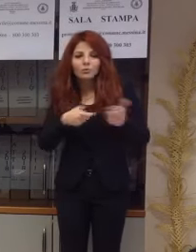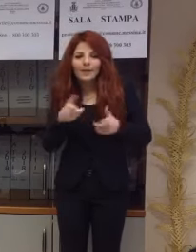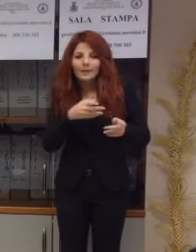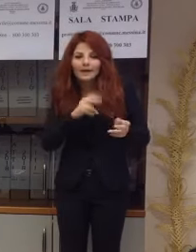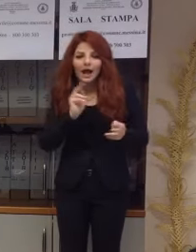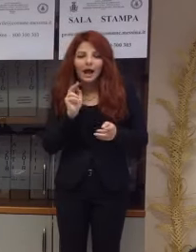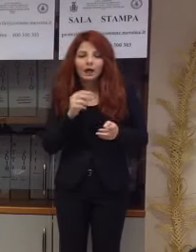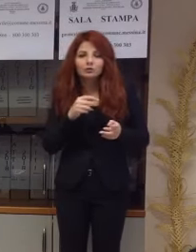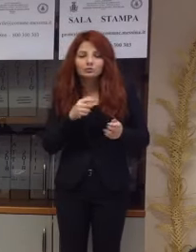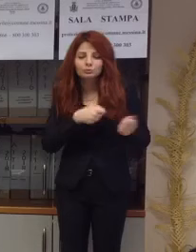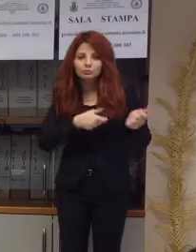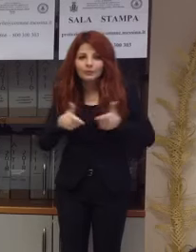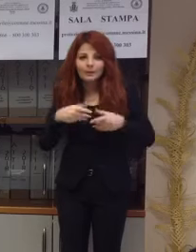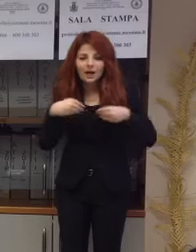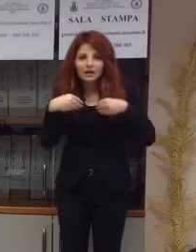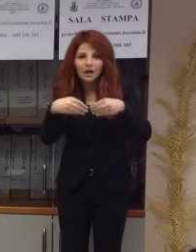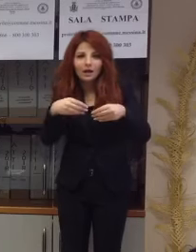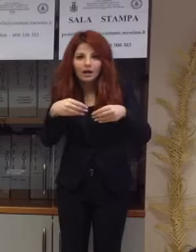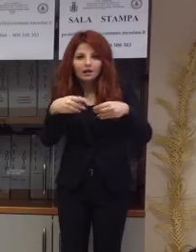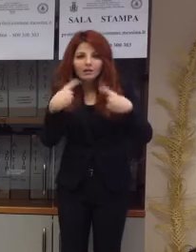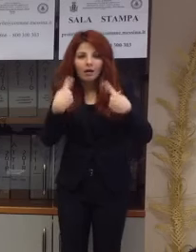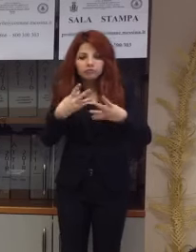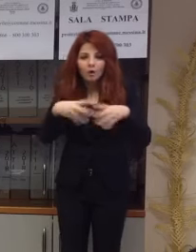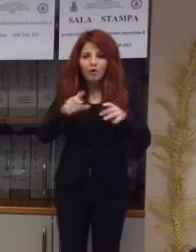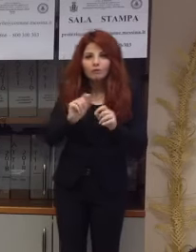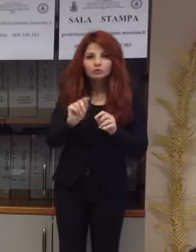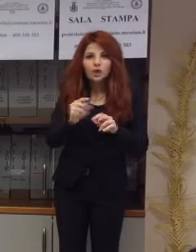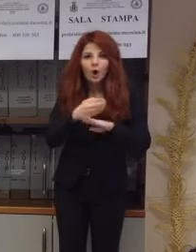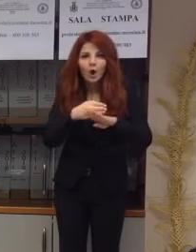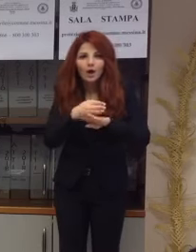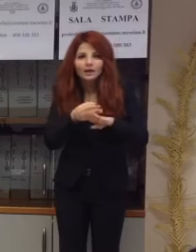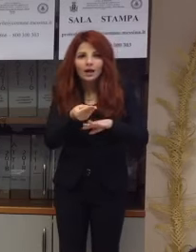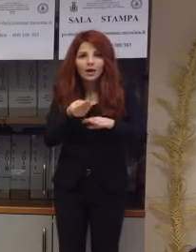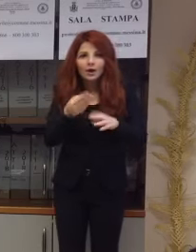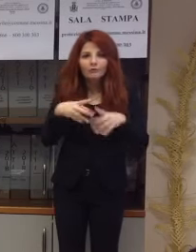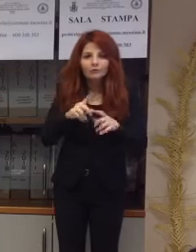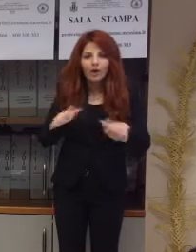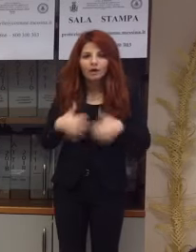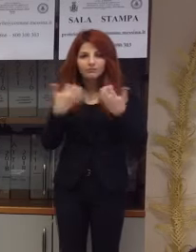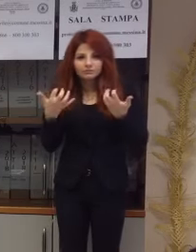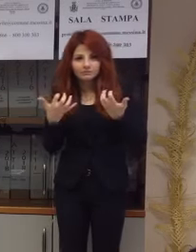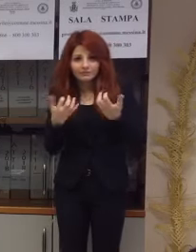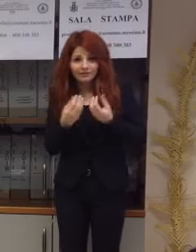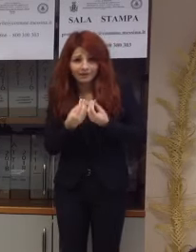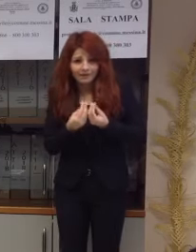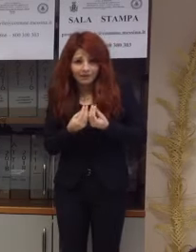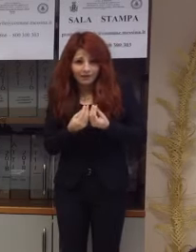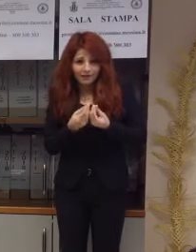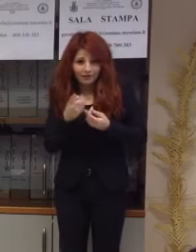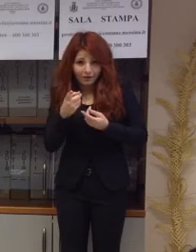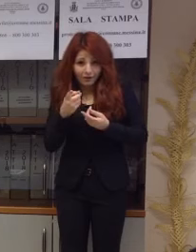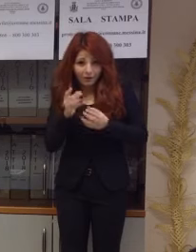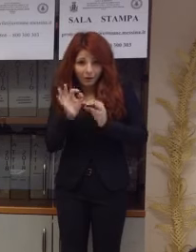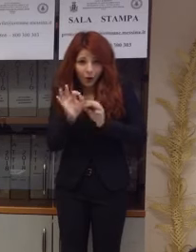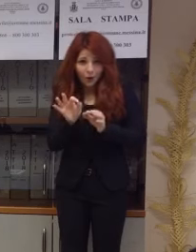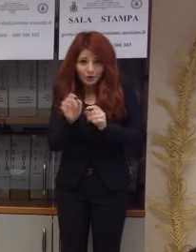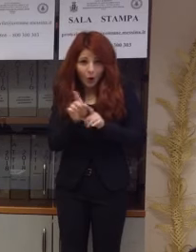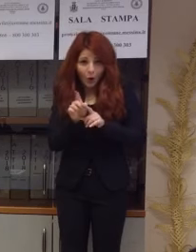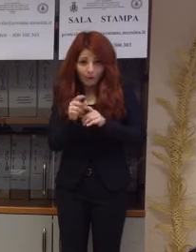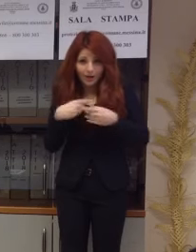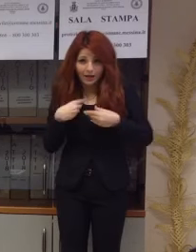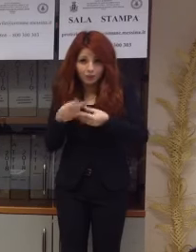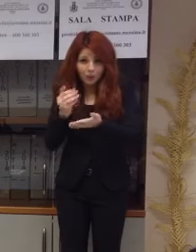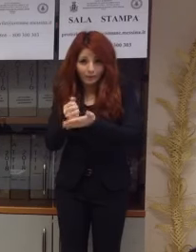continuavamo a autorizzare a truffare la comunità? Bene, queste persone ora, ovviamente abbiamo il quadro, verificheremo una volta